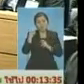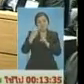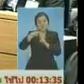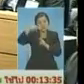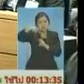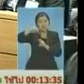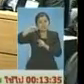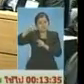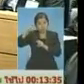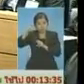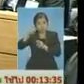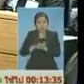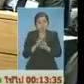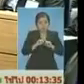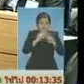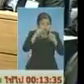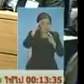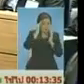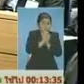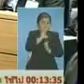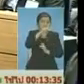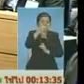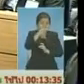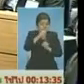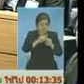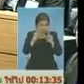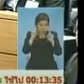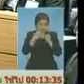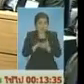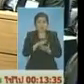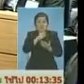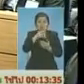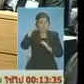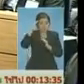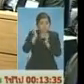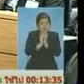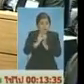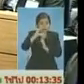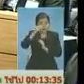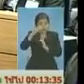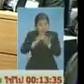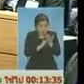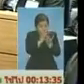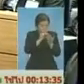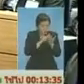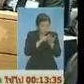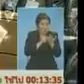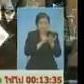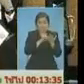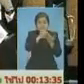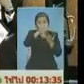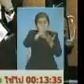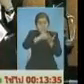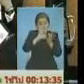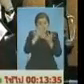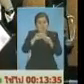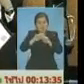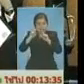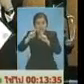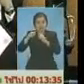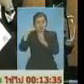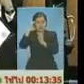ไม่เหมือนท่านเฉลิมท่านเฉลิมบอกว่านะครับถ้าไม่ถูกต้องไม่เซ็นแต่พงษ์สภัทรเซ็นไปแล้วครับบอกว่า